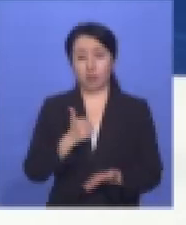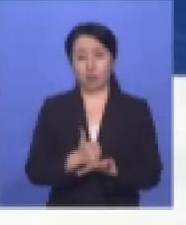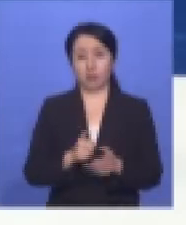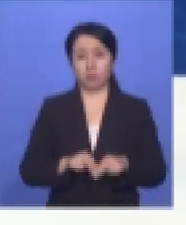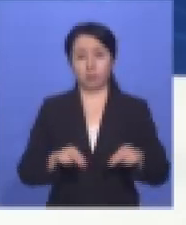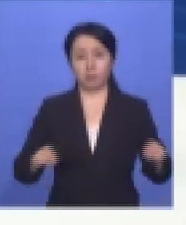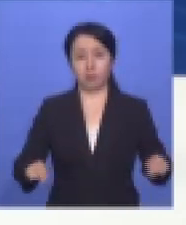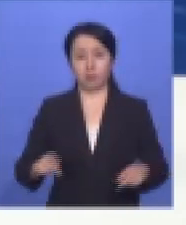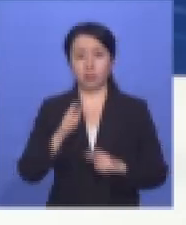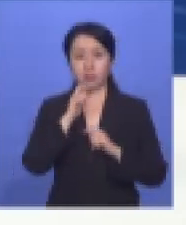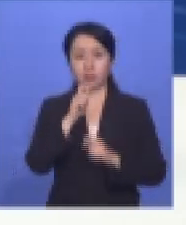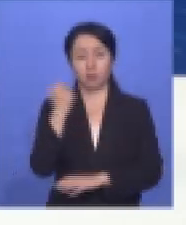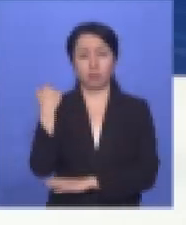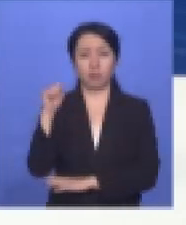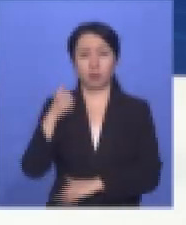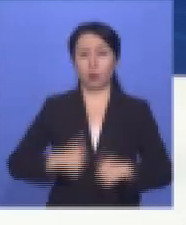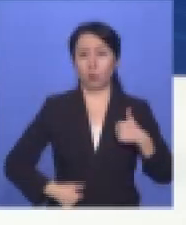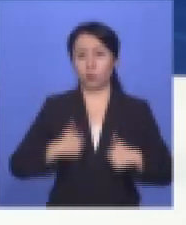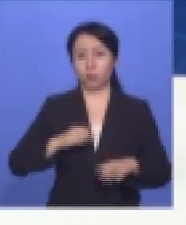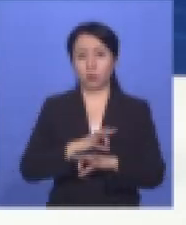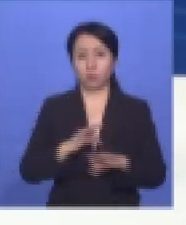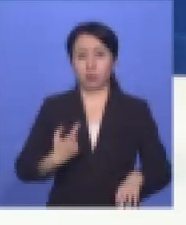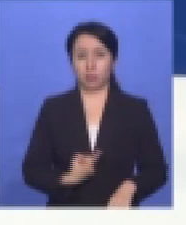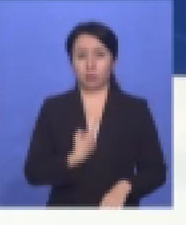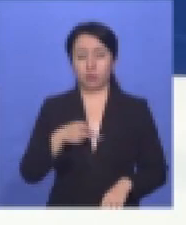Аким Петропавловска наградил победителей конкурса